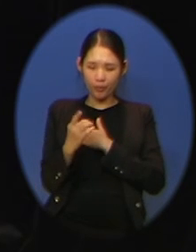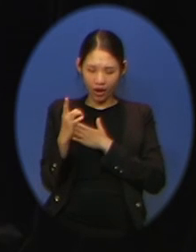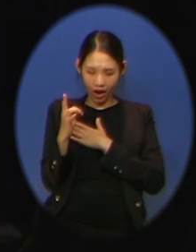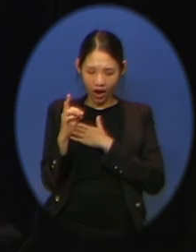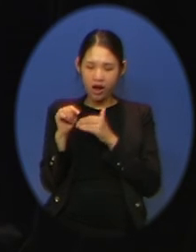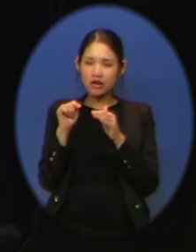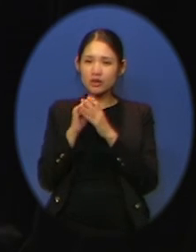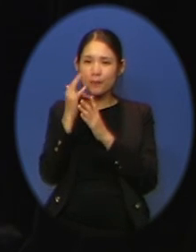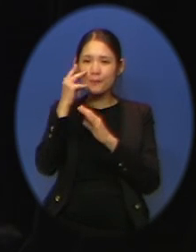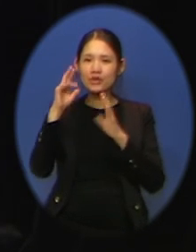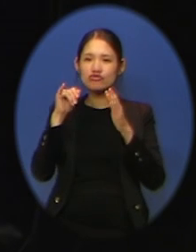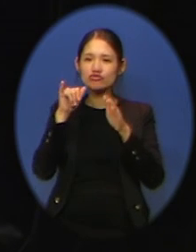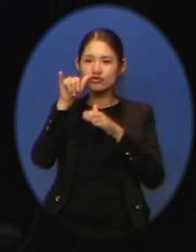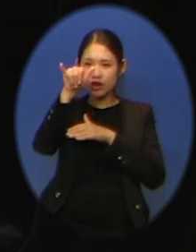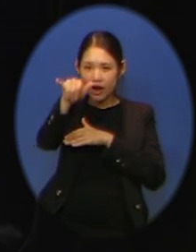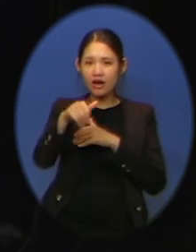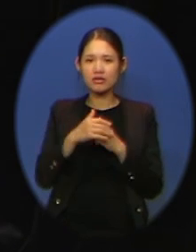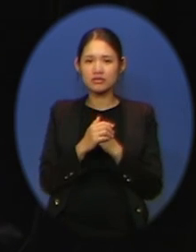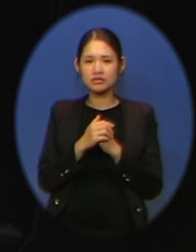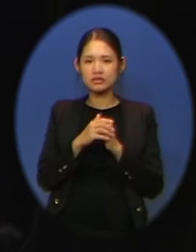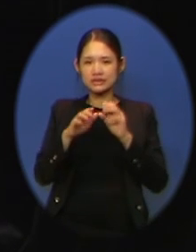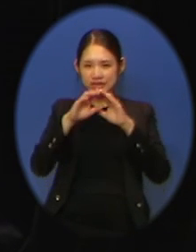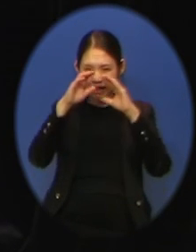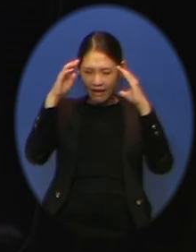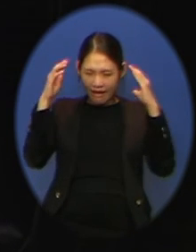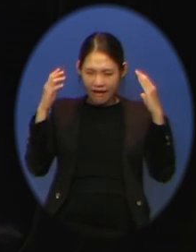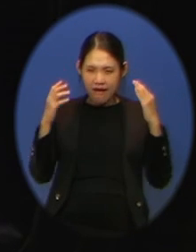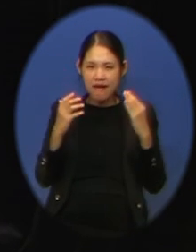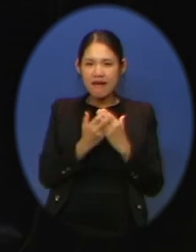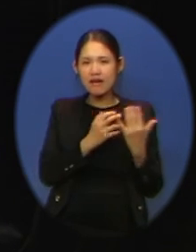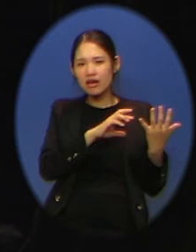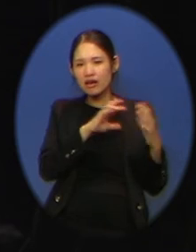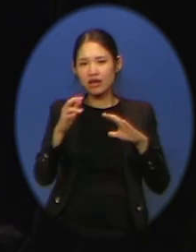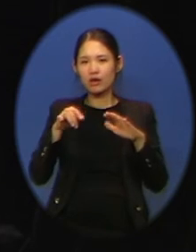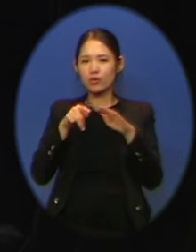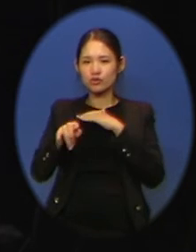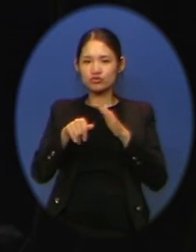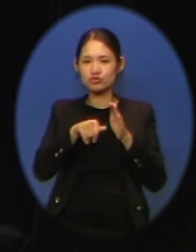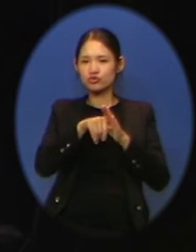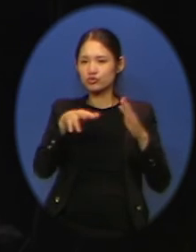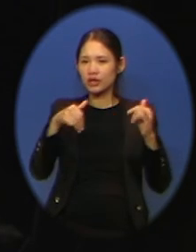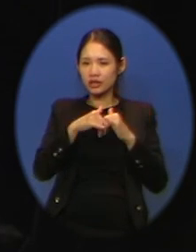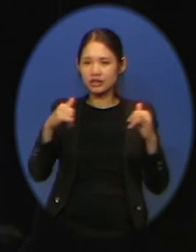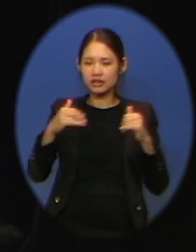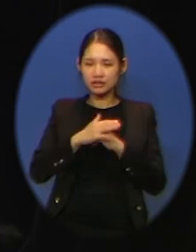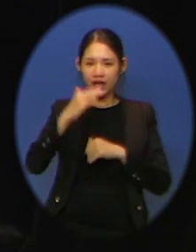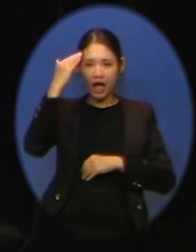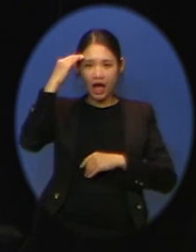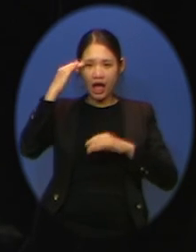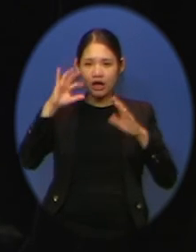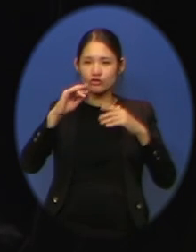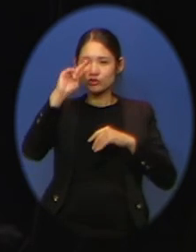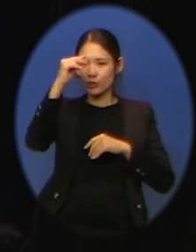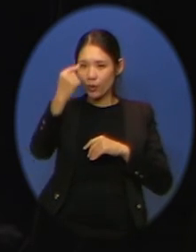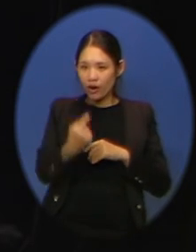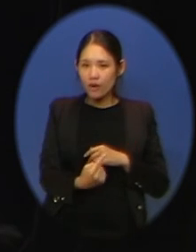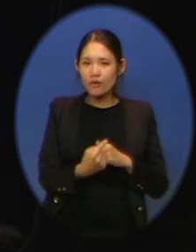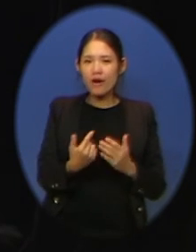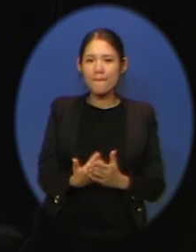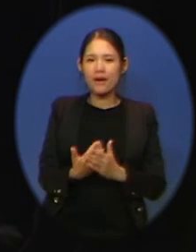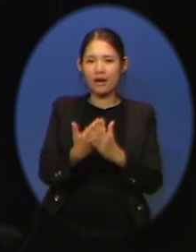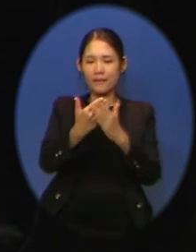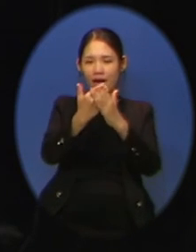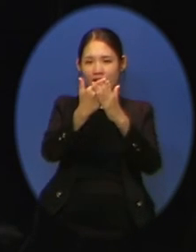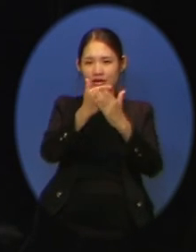이렇게 정말 그 세계 속의 그 이 명장이 돼서 지금 곡으로 오셔서 곡의 발전을 일으키는